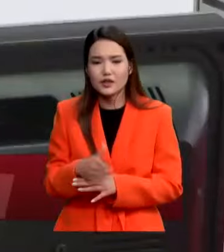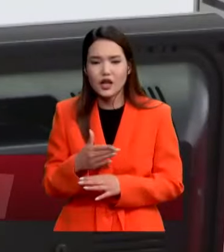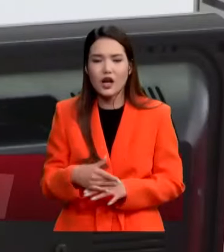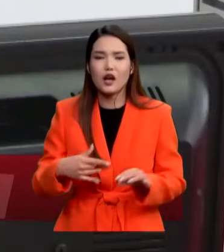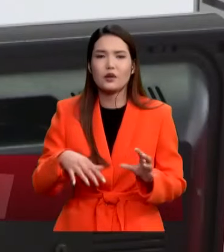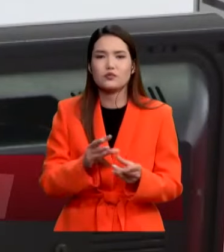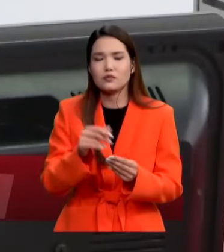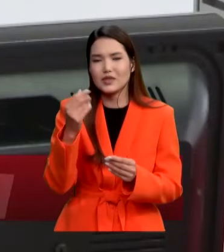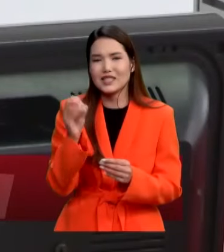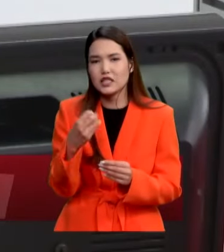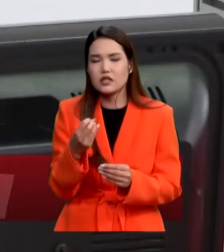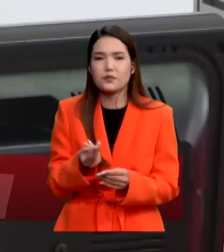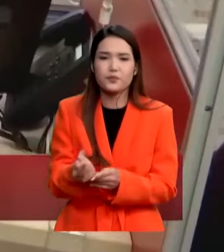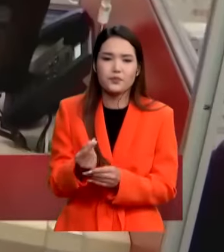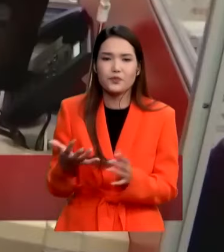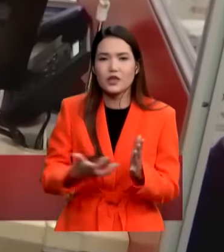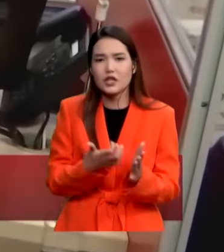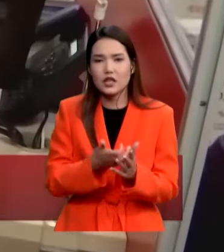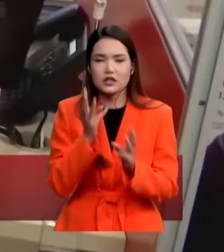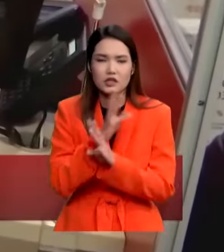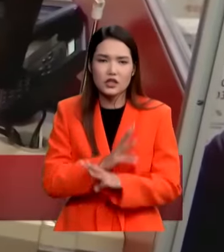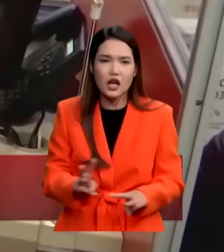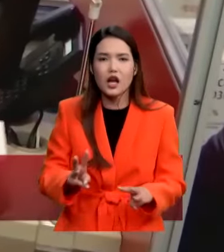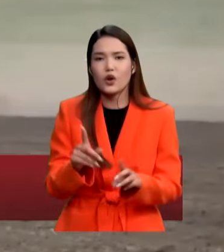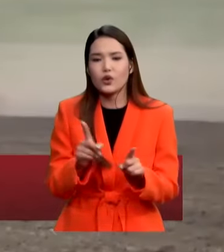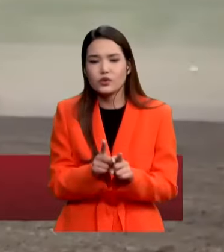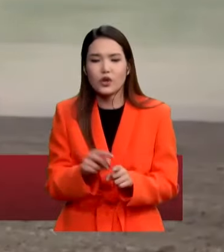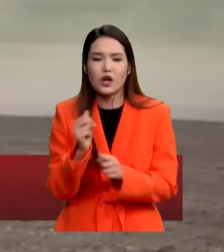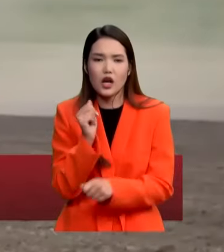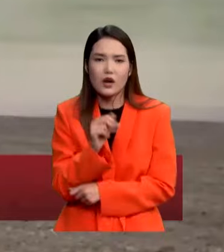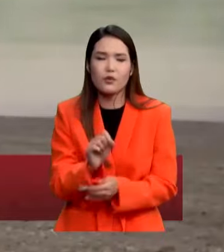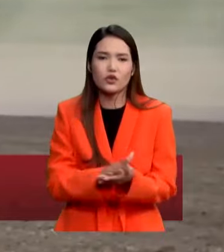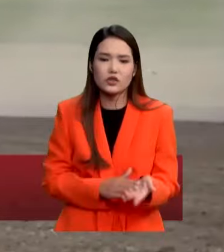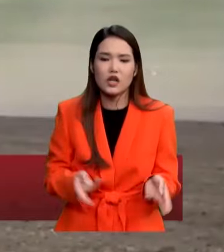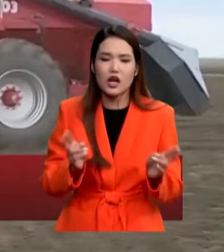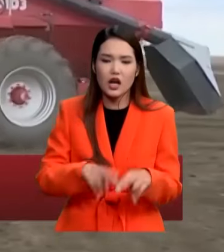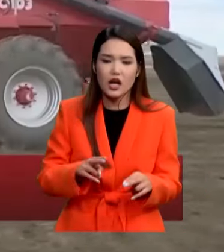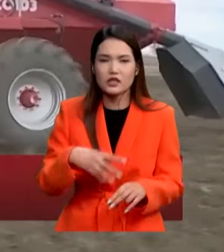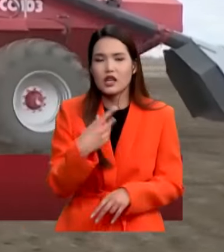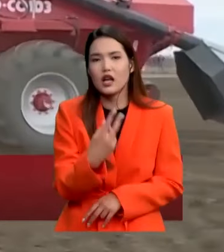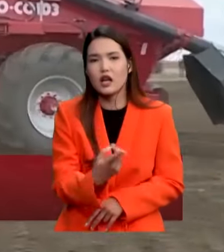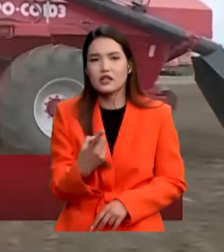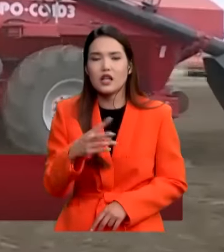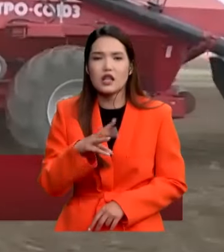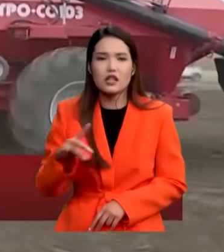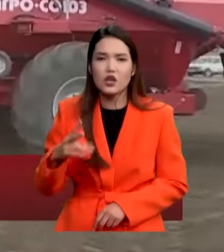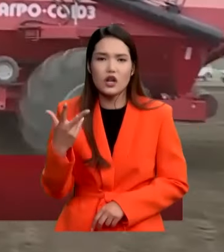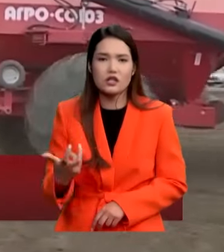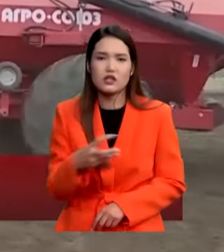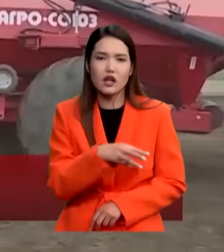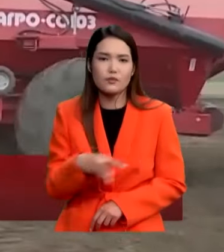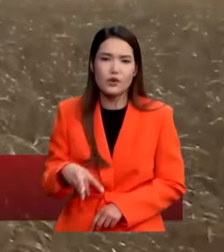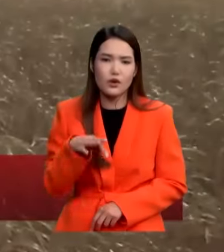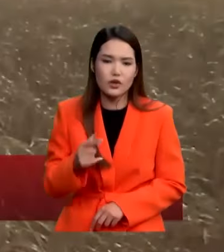лизинговым платежам. Вместе с тем, дефицит финансирования весенне-полевых работ все еще оценивается в 1 триллион 300 миллионов тенге.